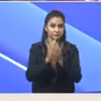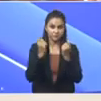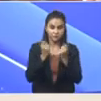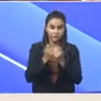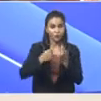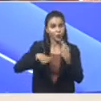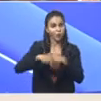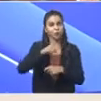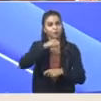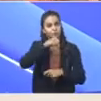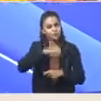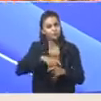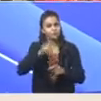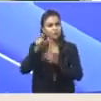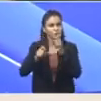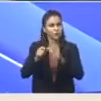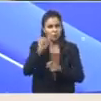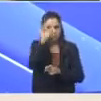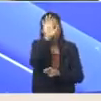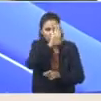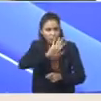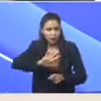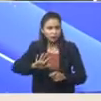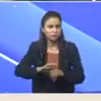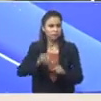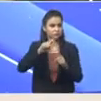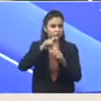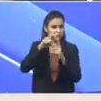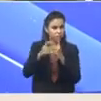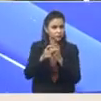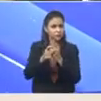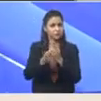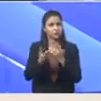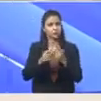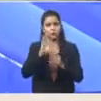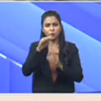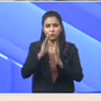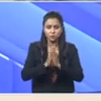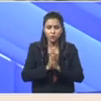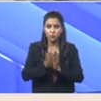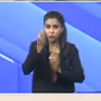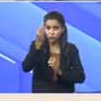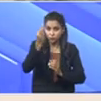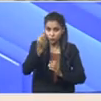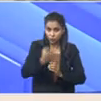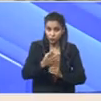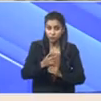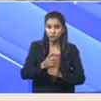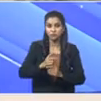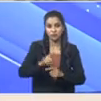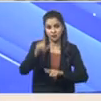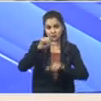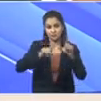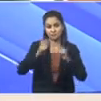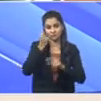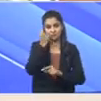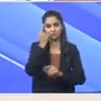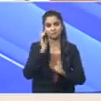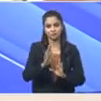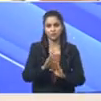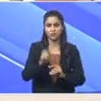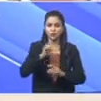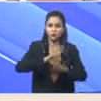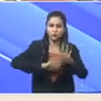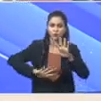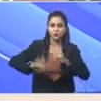नौजवानों ने भारत की आध्यात्मिक और सांस्कृतिक शक्ति को नई परिभाषाओं में समझा। इन